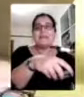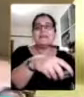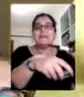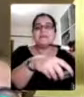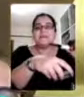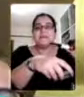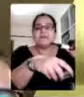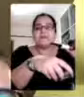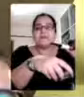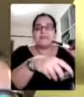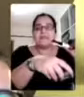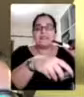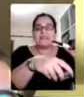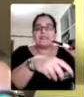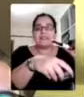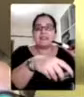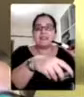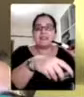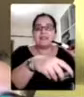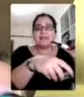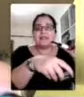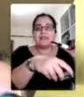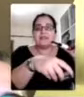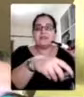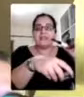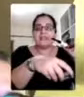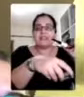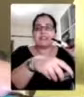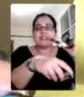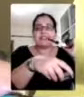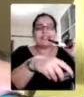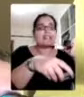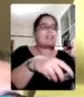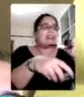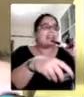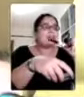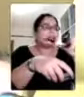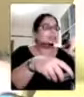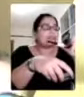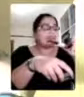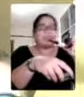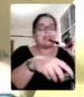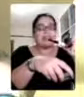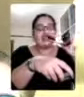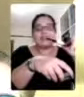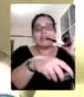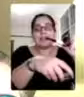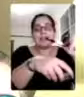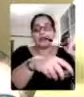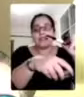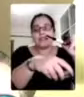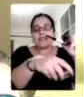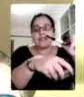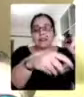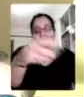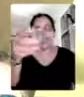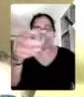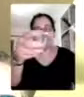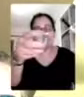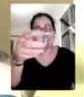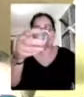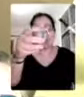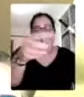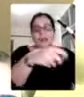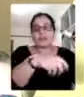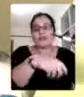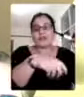olunca kibrit kullanmayı bıraktım. Ben de çakmağa geçtim. Ben çok ilginç hikaye. Ben de evde bir tane çok sevdiğim, yani bir